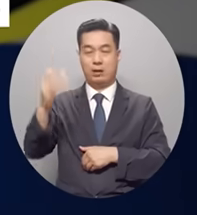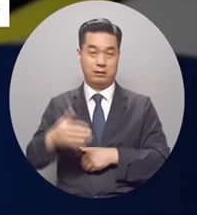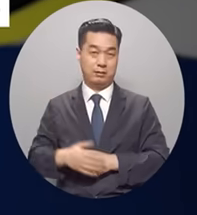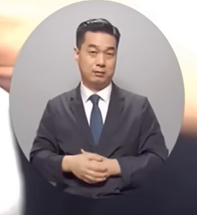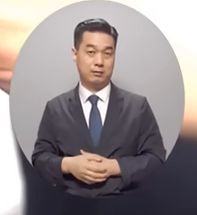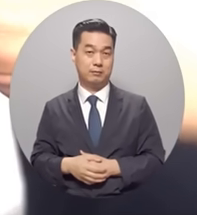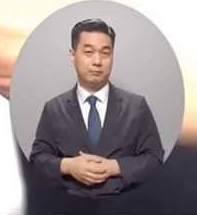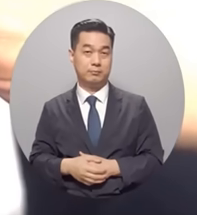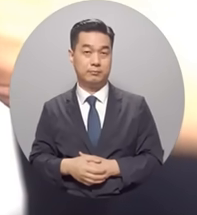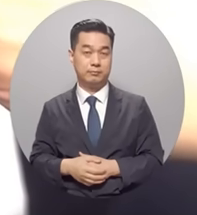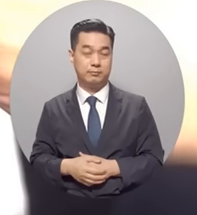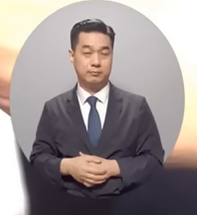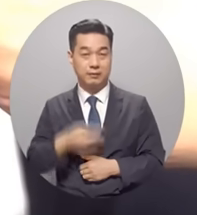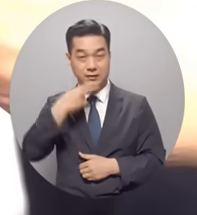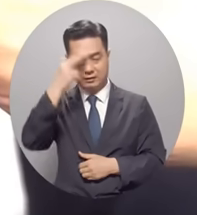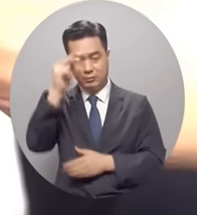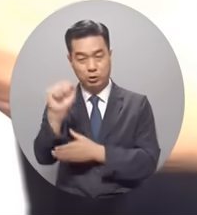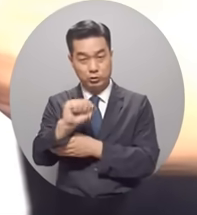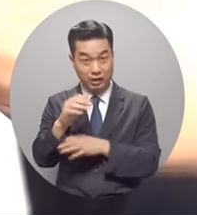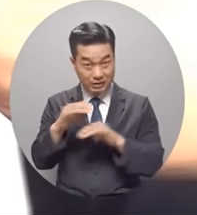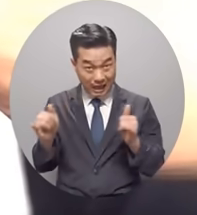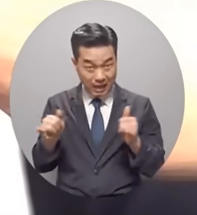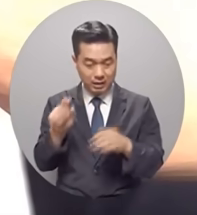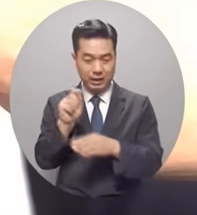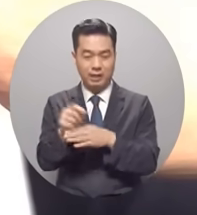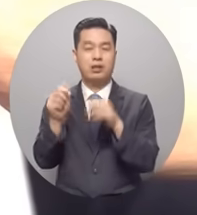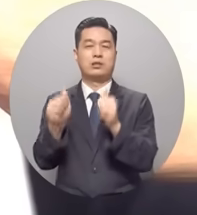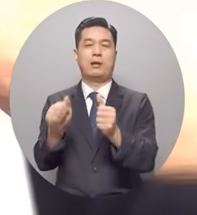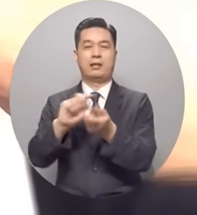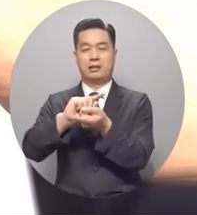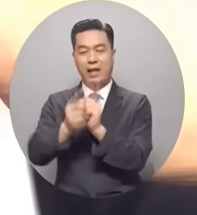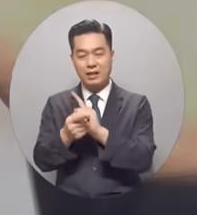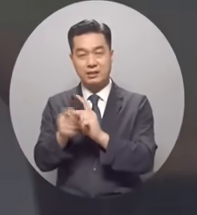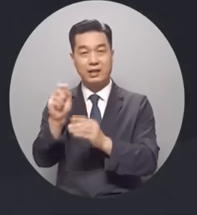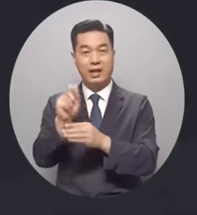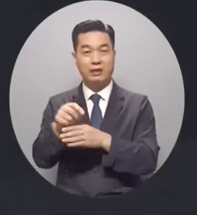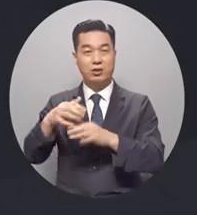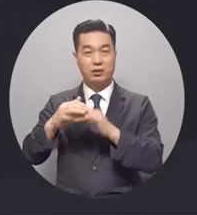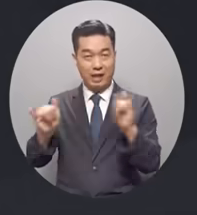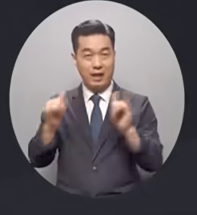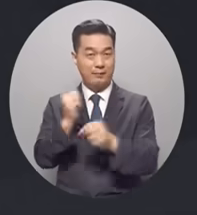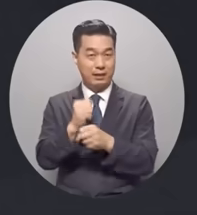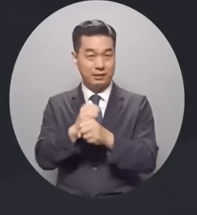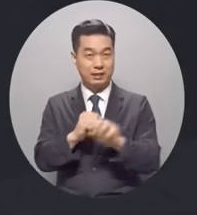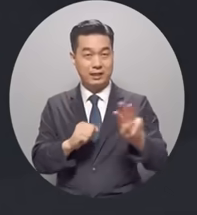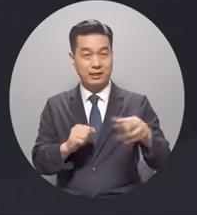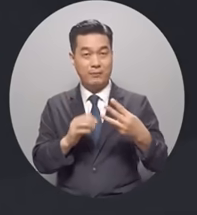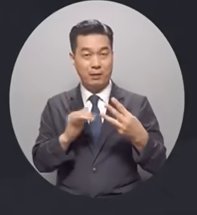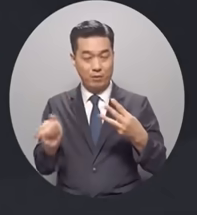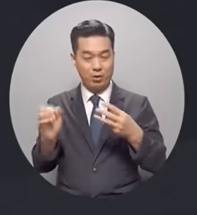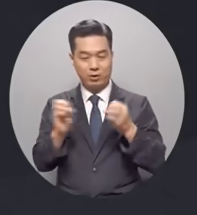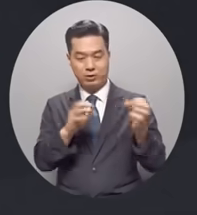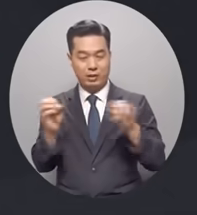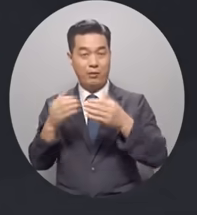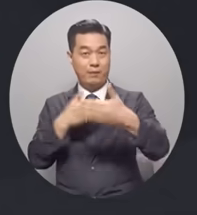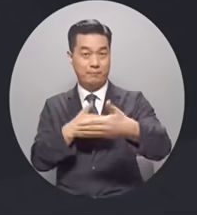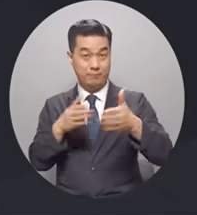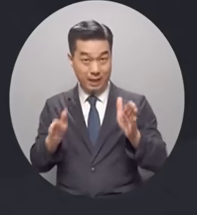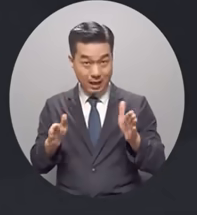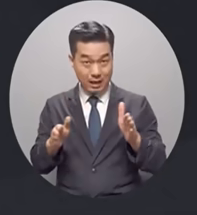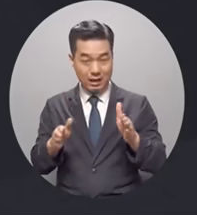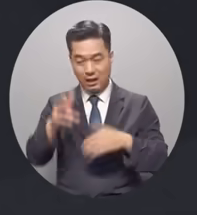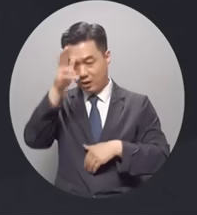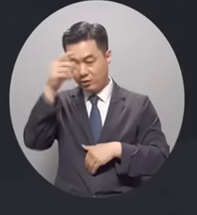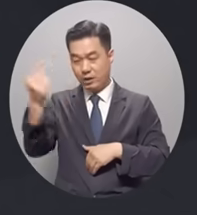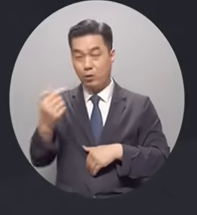있습니다. 음주운전자들의 행정심판을 대리해주는 행정사가 만든 300명 규모의 대화방. 경찰이 오기